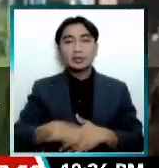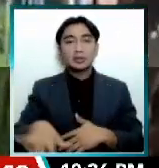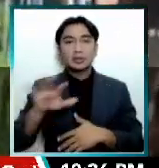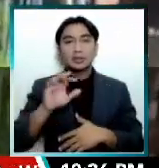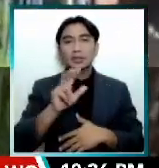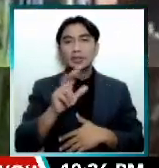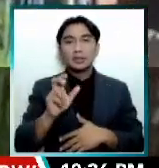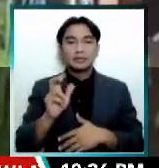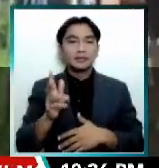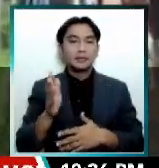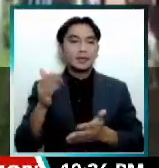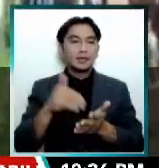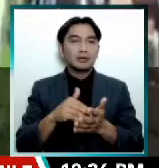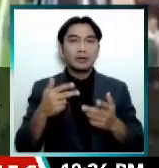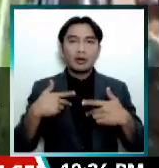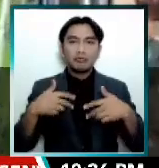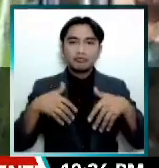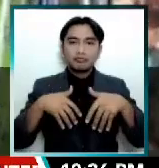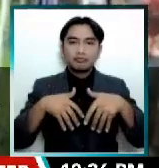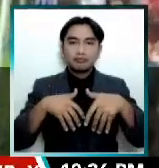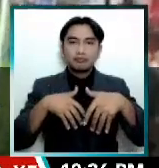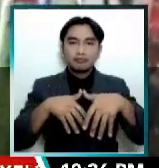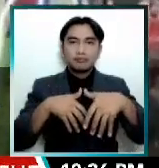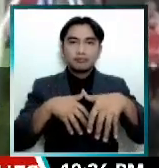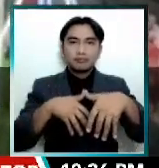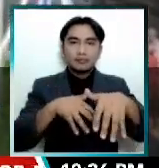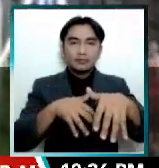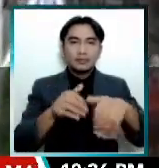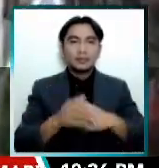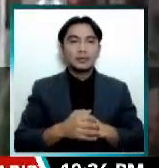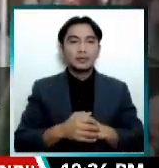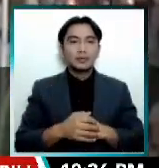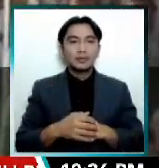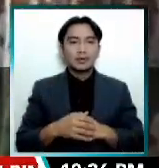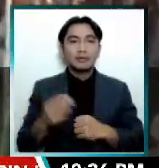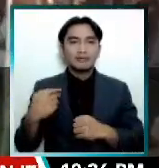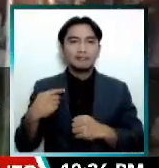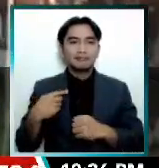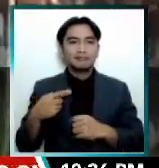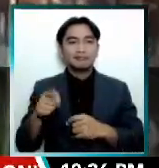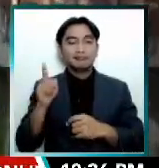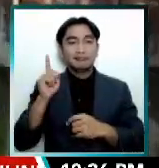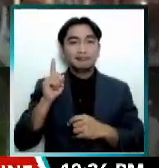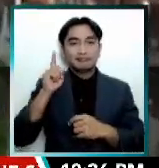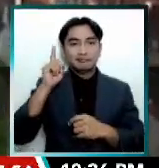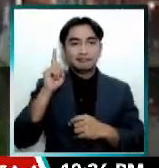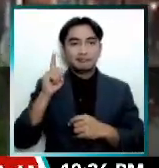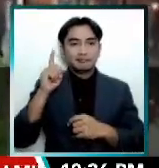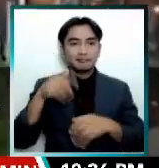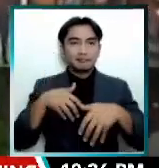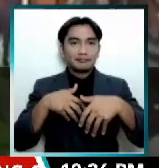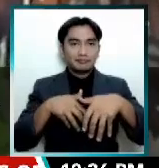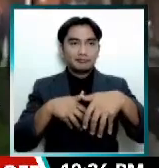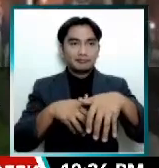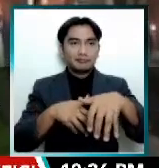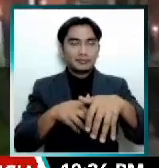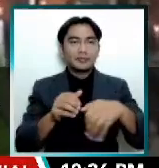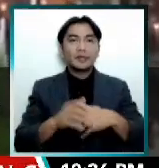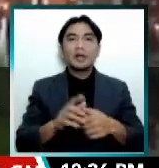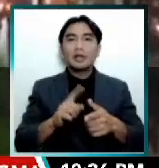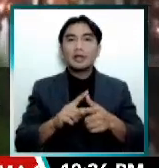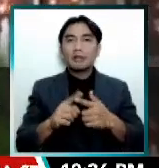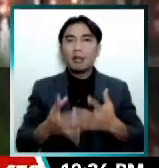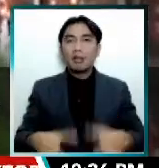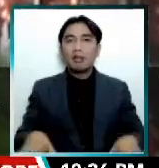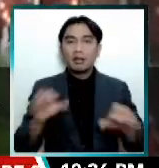sa taunang Walk with Mary Foot Procession mula Fuentes, Meña papuntang Basilica Minore del Santo Niño de Cebu. Pagkatapos ay sinagawa